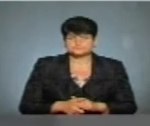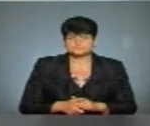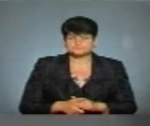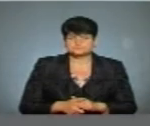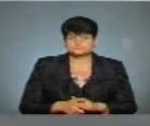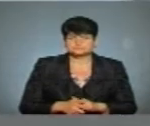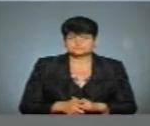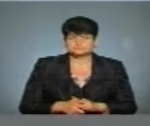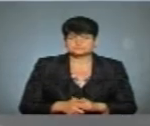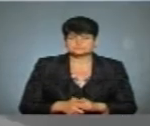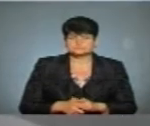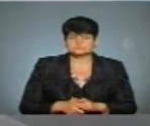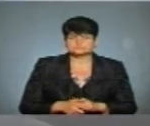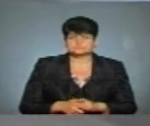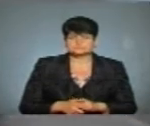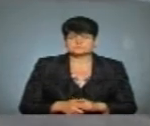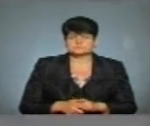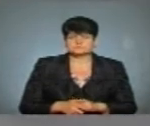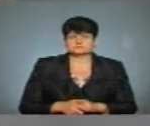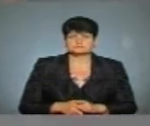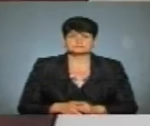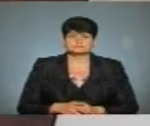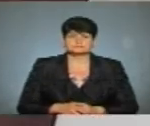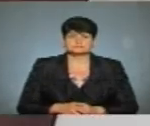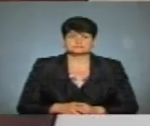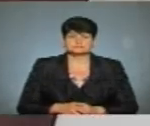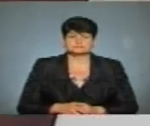Журавель. Новини на Суспільному. Тернопіль.